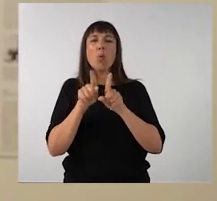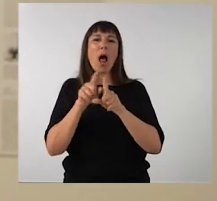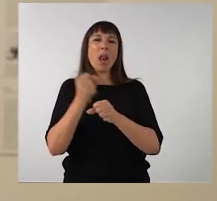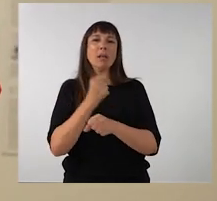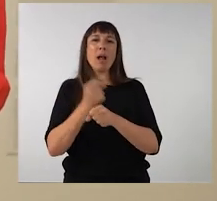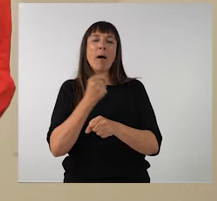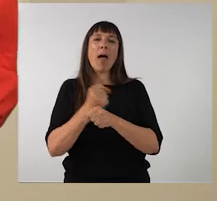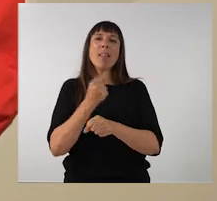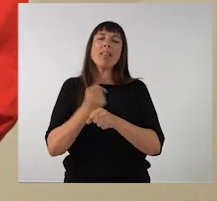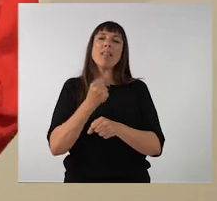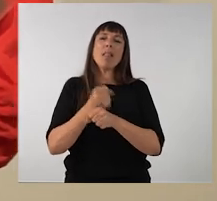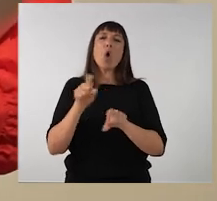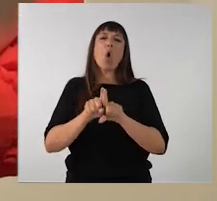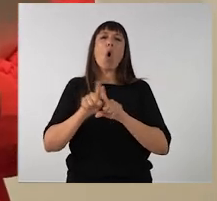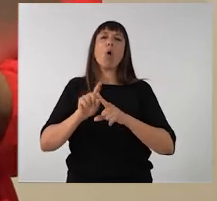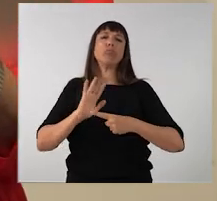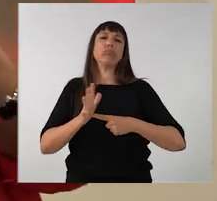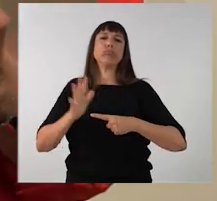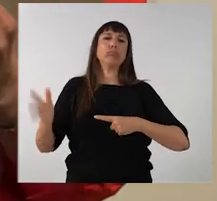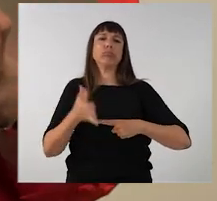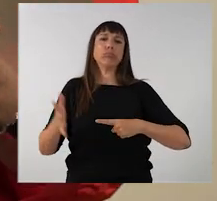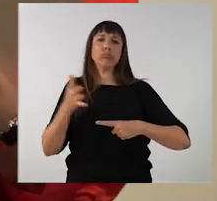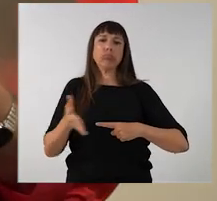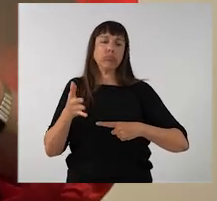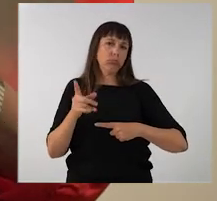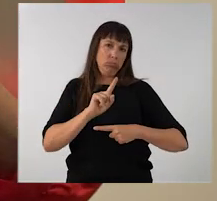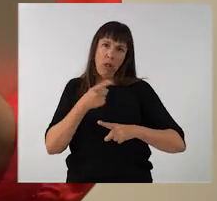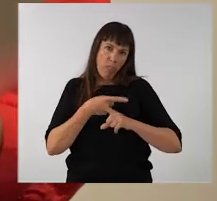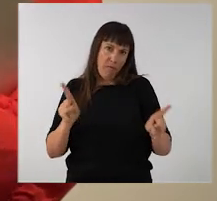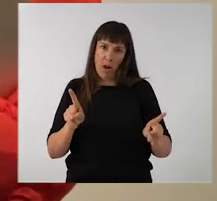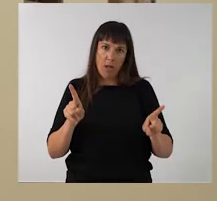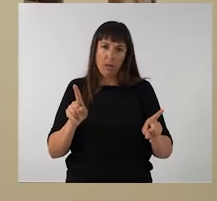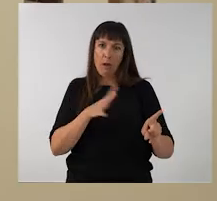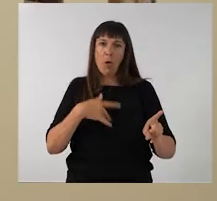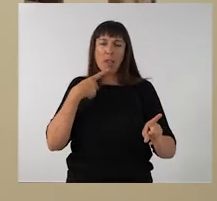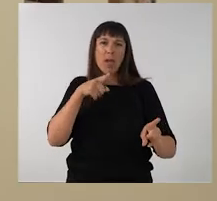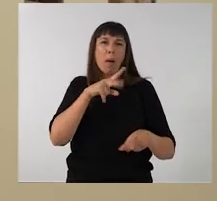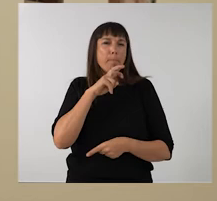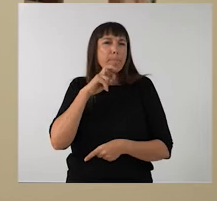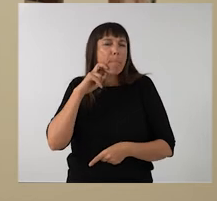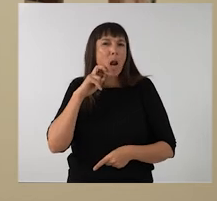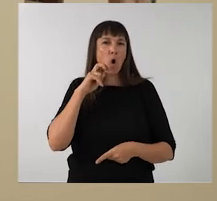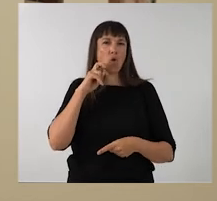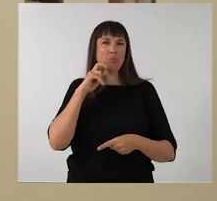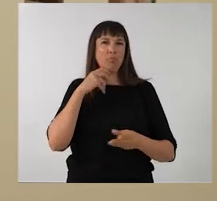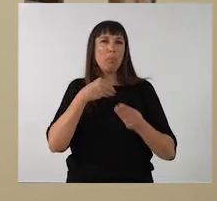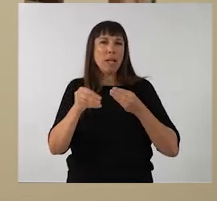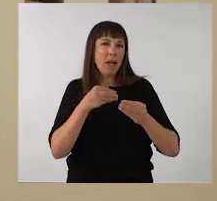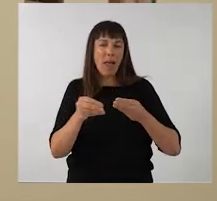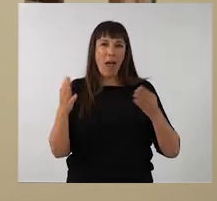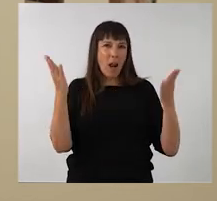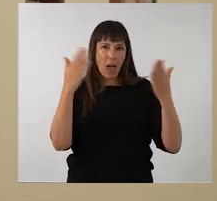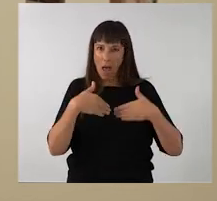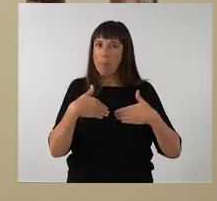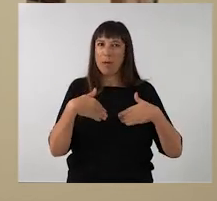mateix tractament que un treball com productiu o industrial, no? Que té un valor d'intangibilitat i de